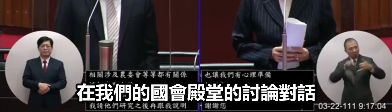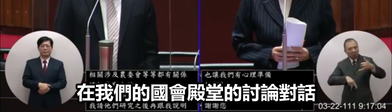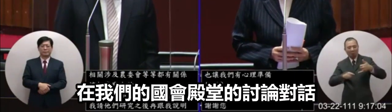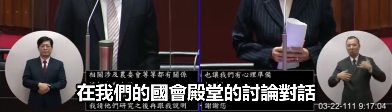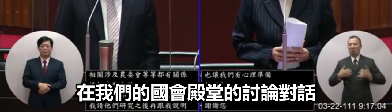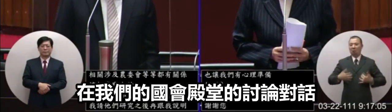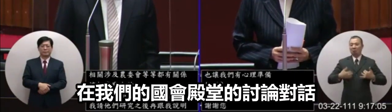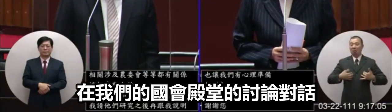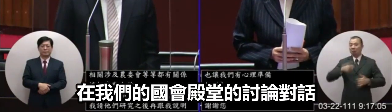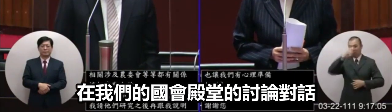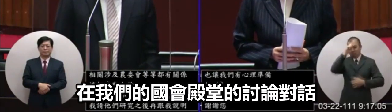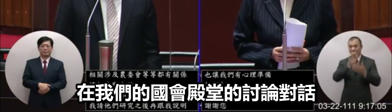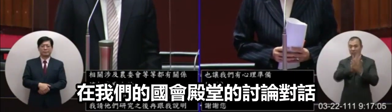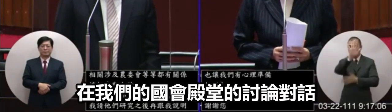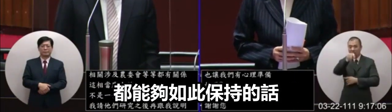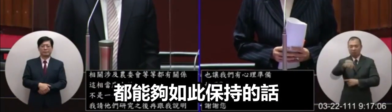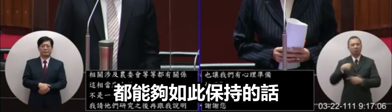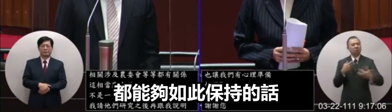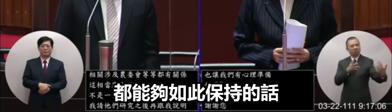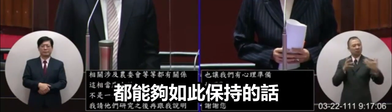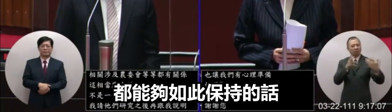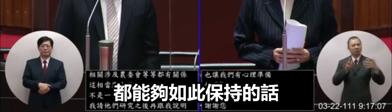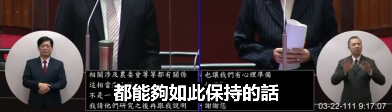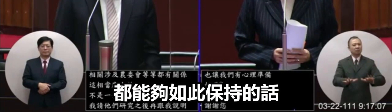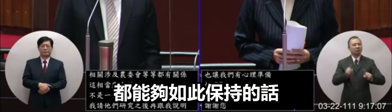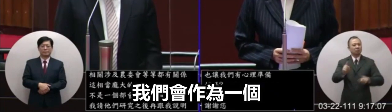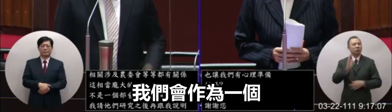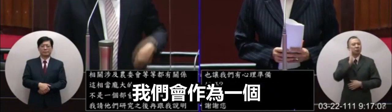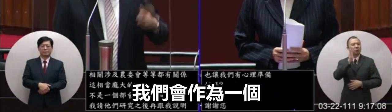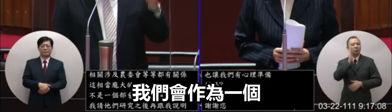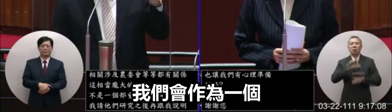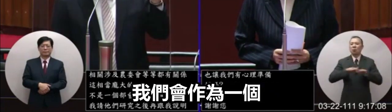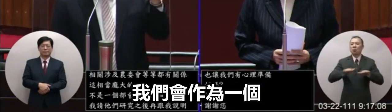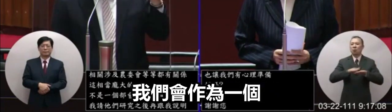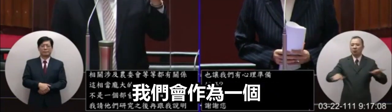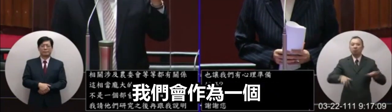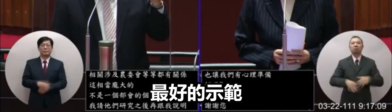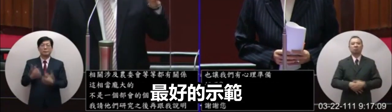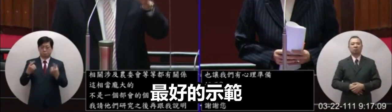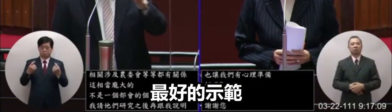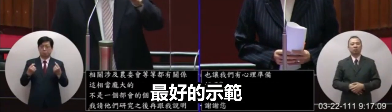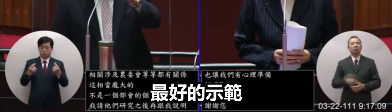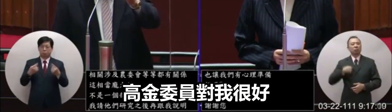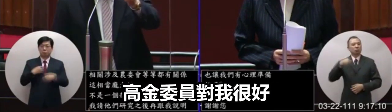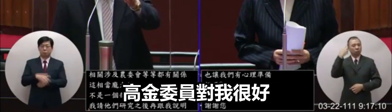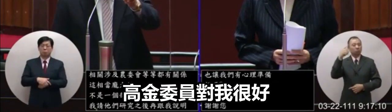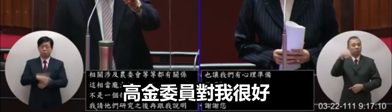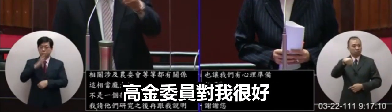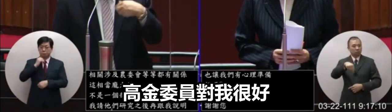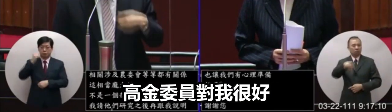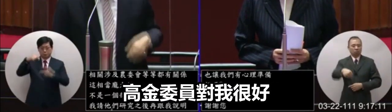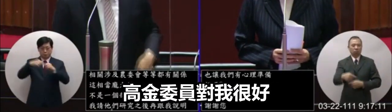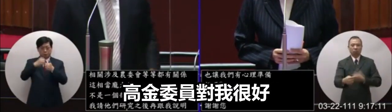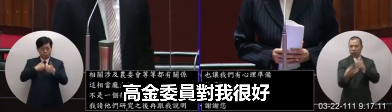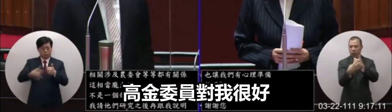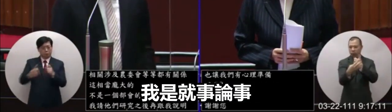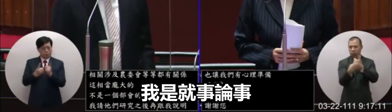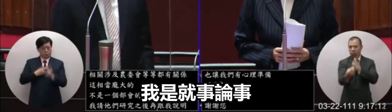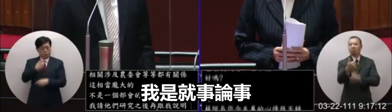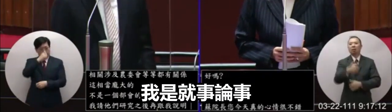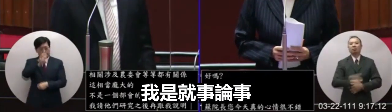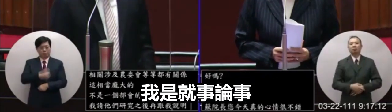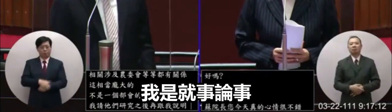在我们的国会殿堂的讨论对话都能够如此保持的话， 他们也说 我们会作为一个最好的示范。 高金委员对我很